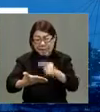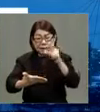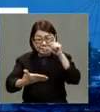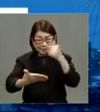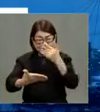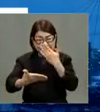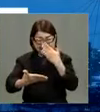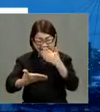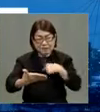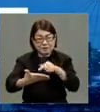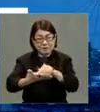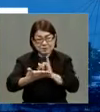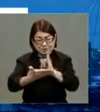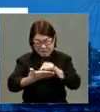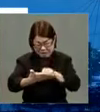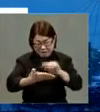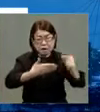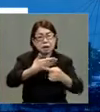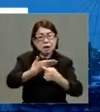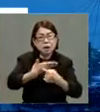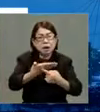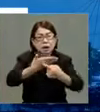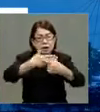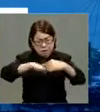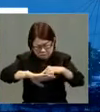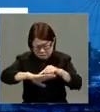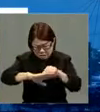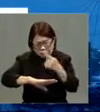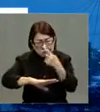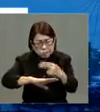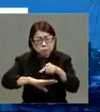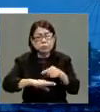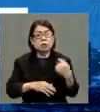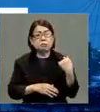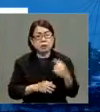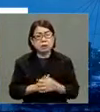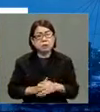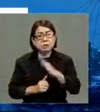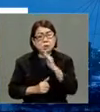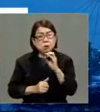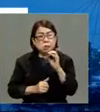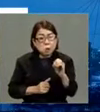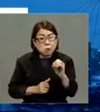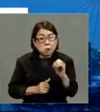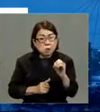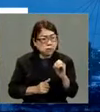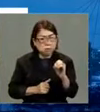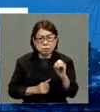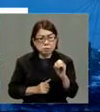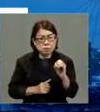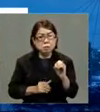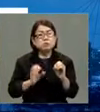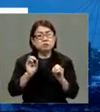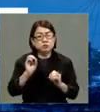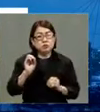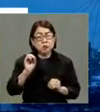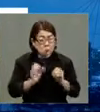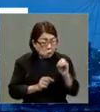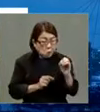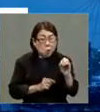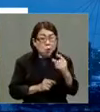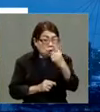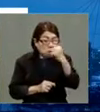ผิดพลาดกันเยอะที่สุดก็คือ O กับ0นะครับท่านจะเรียกว่ามี O ท่านไปกรอก O ผิดครับท่านไปกรอก0น่ะถูกต้องนะครับในส่วนที่เป็